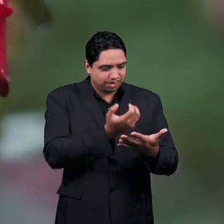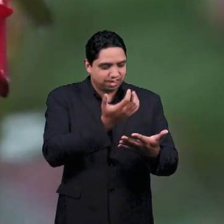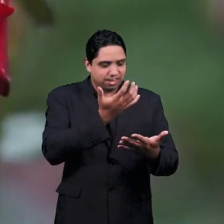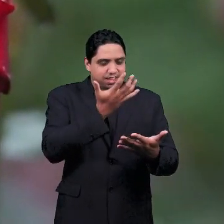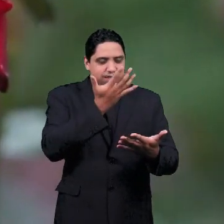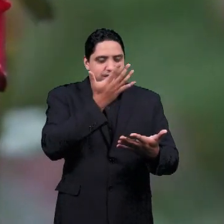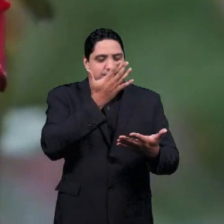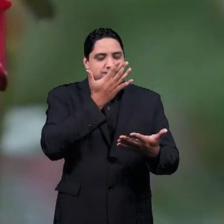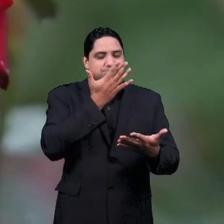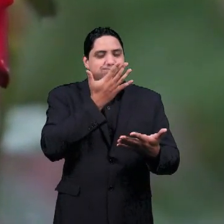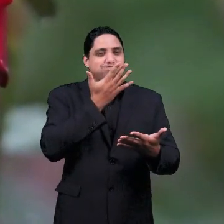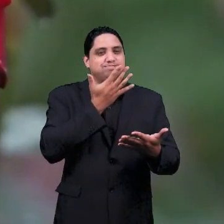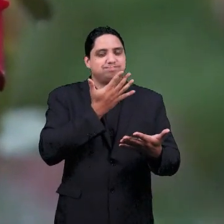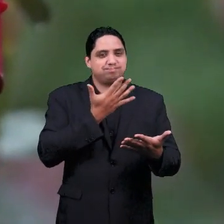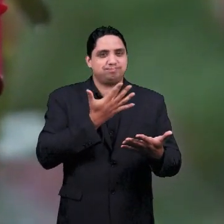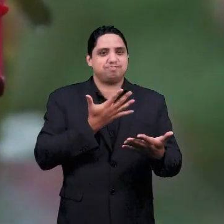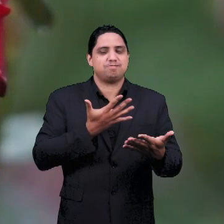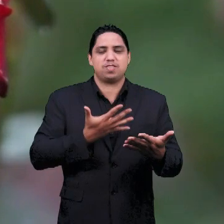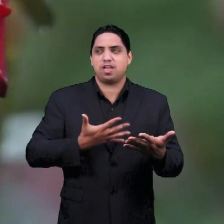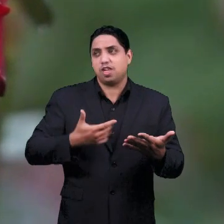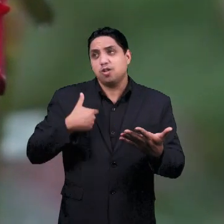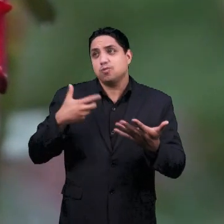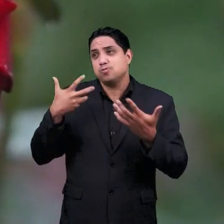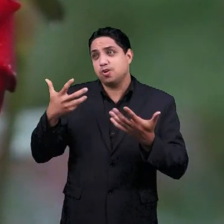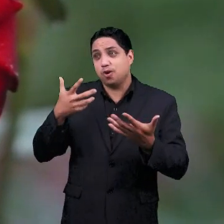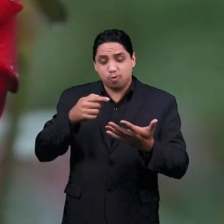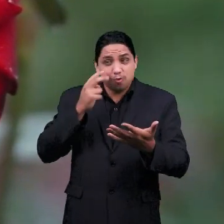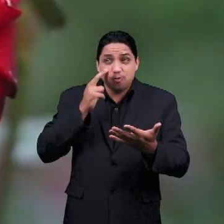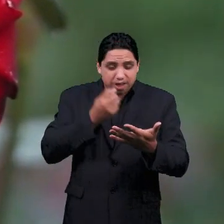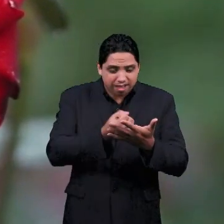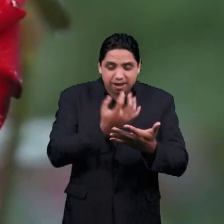Иисус, Искупитель мой.